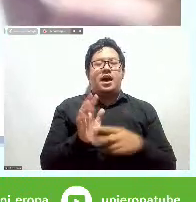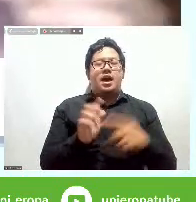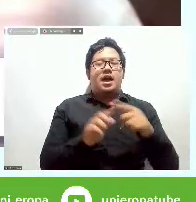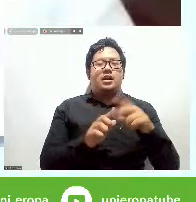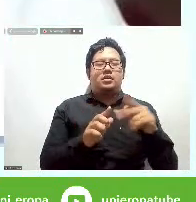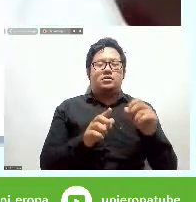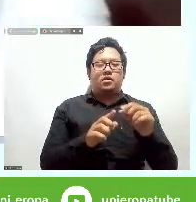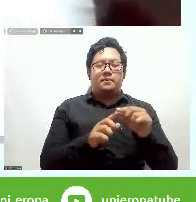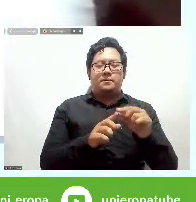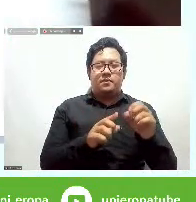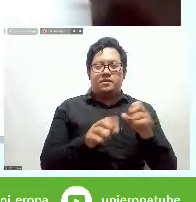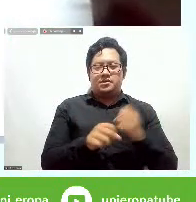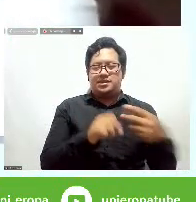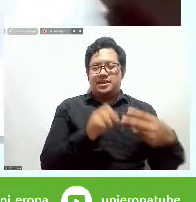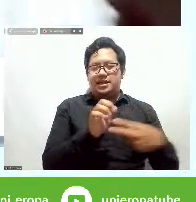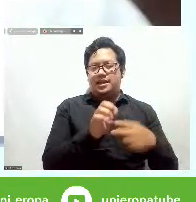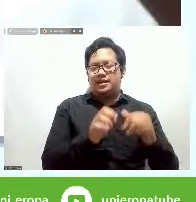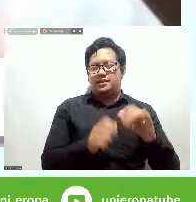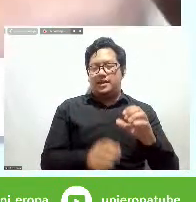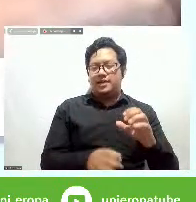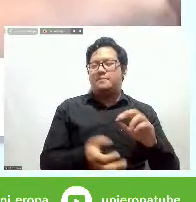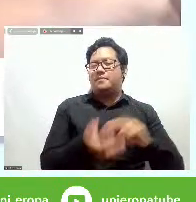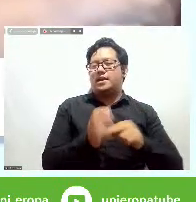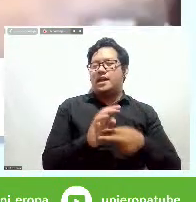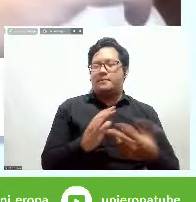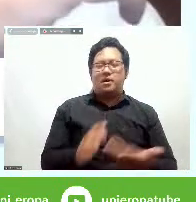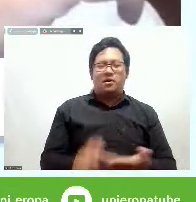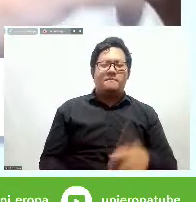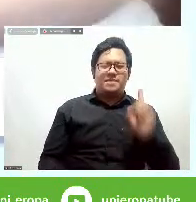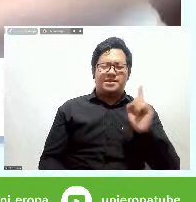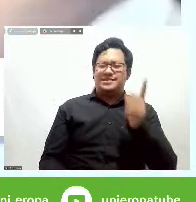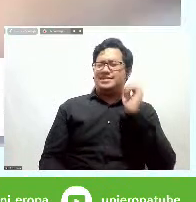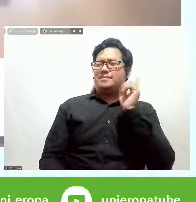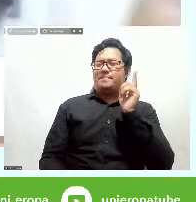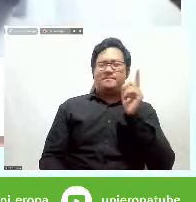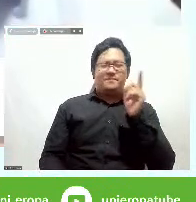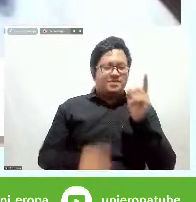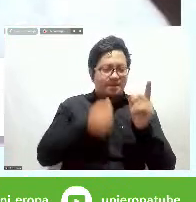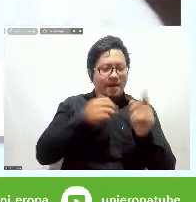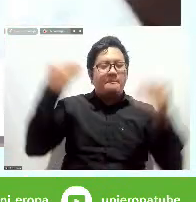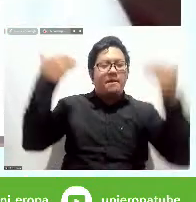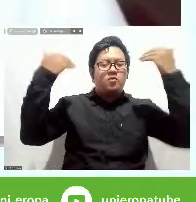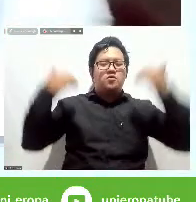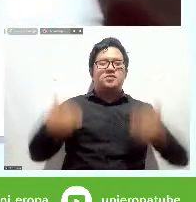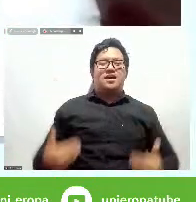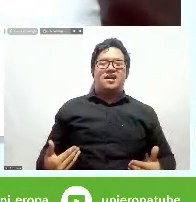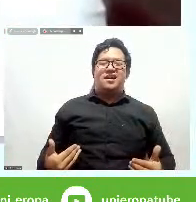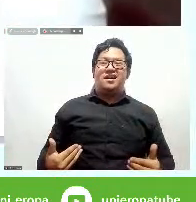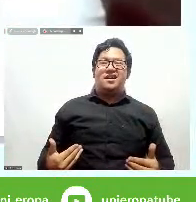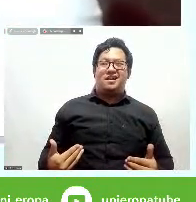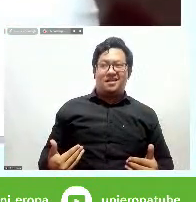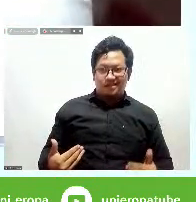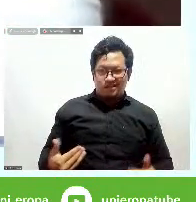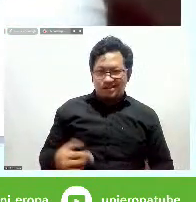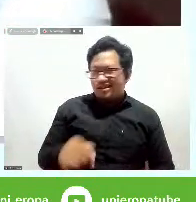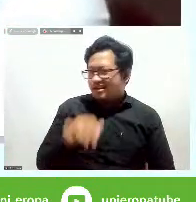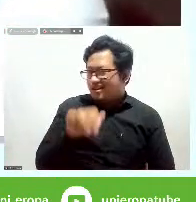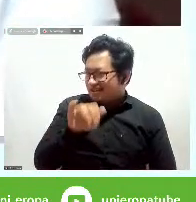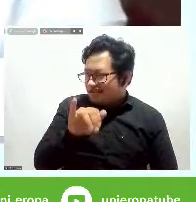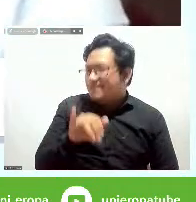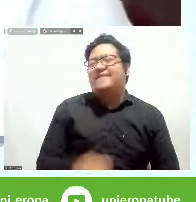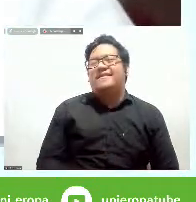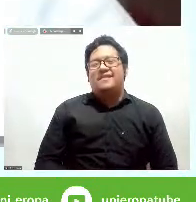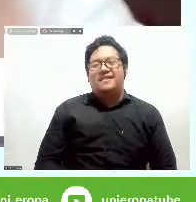antropogenik itu asal dari manusia karena kita di mananya tinggi karena kita pingin rumah yang kayunya